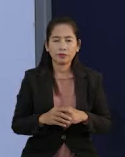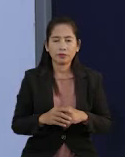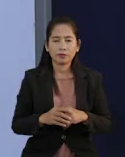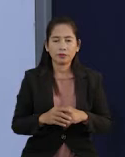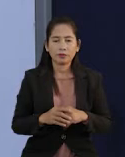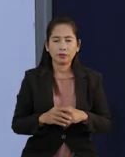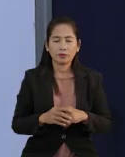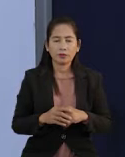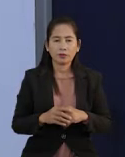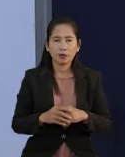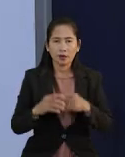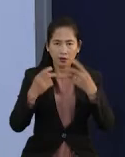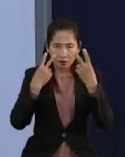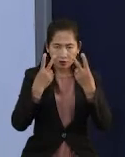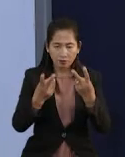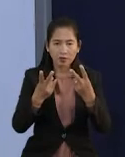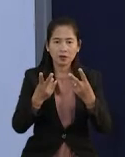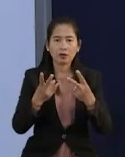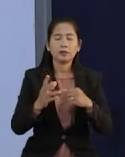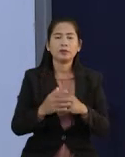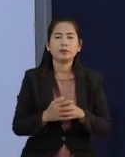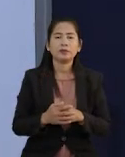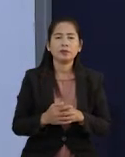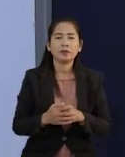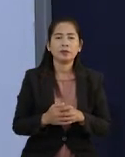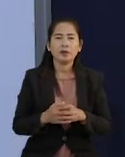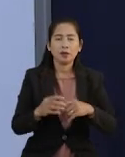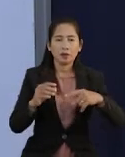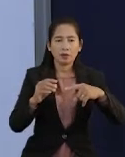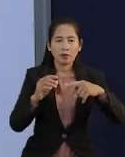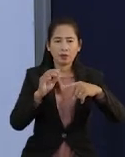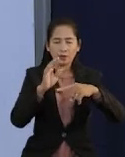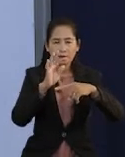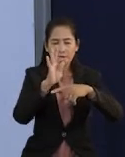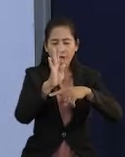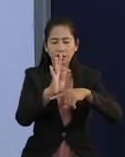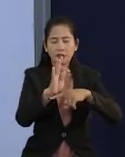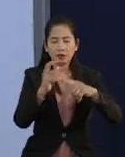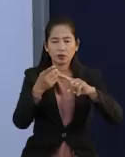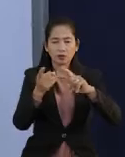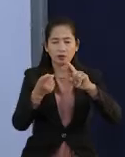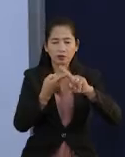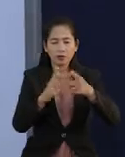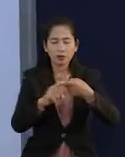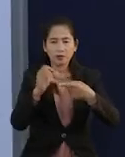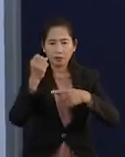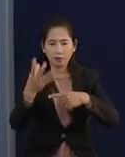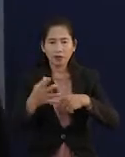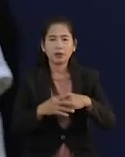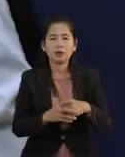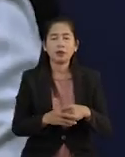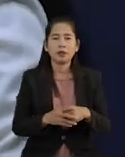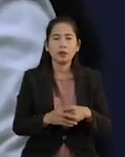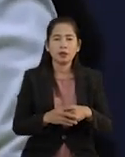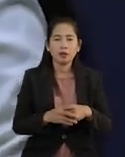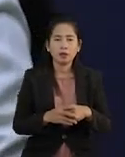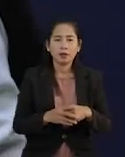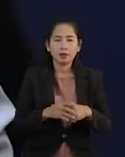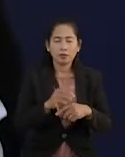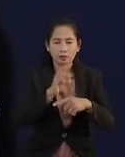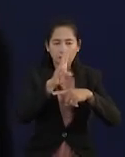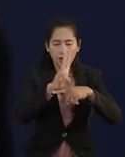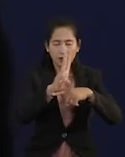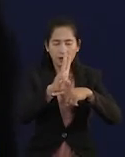lùm đạp cản chân con bình nhận mơ từ lơ thị dục thật ta thị dục miền lệ màn khả thị dục đầu bao giờ miền